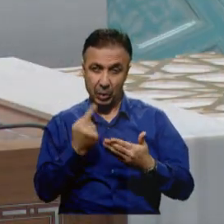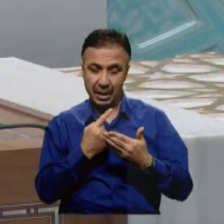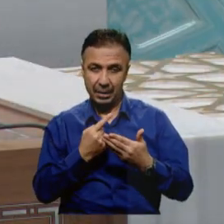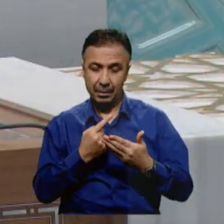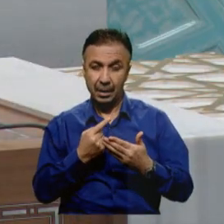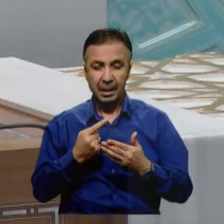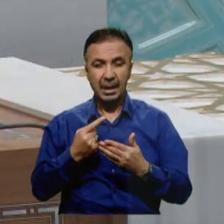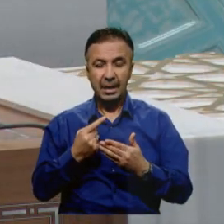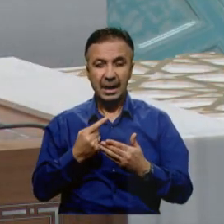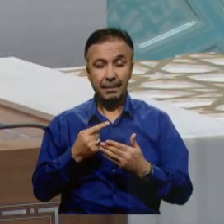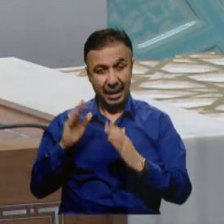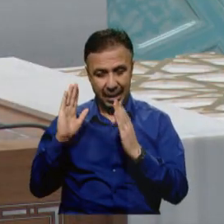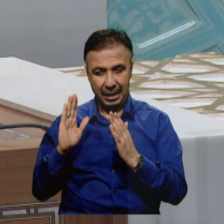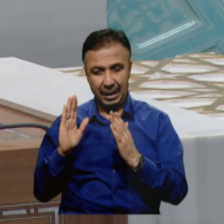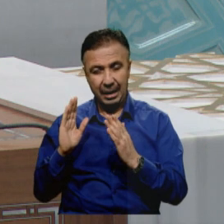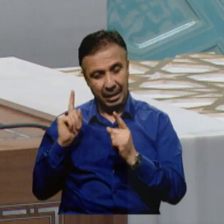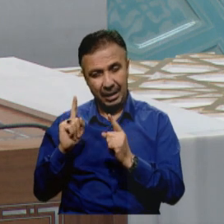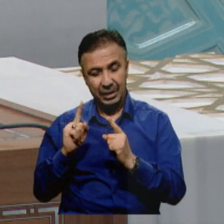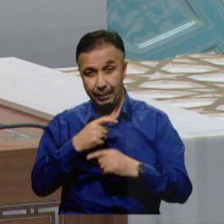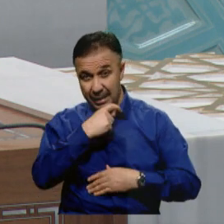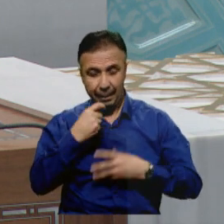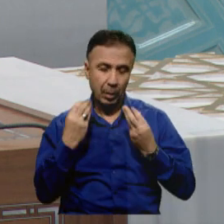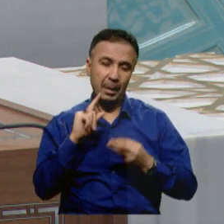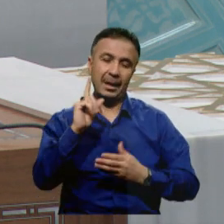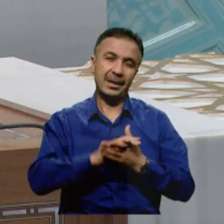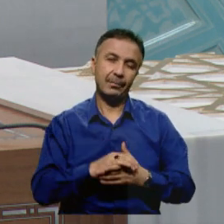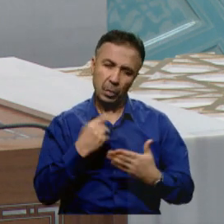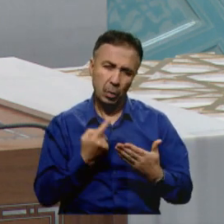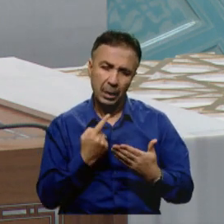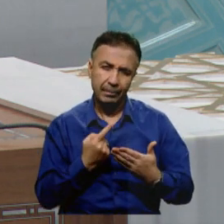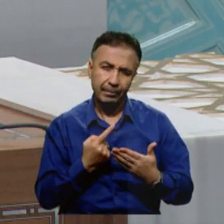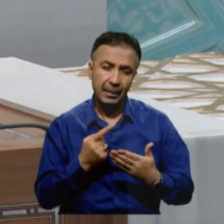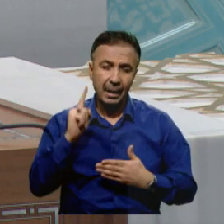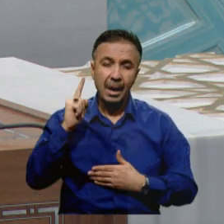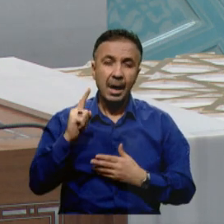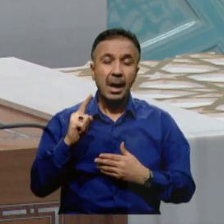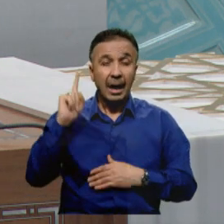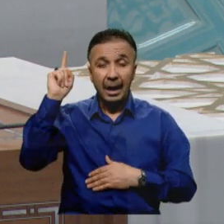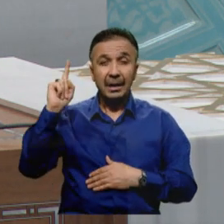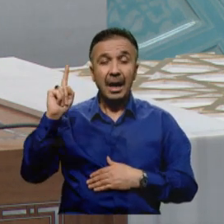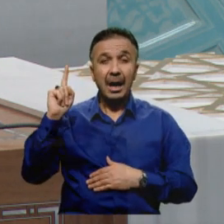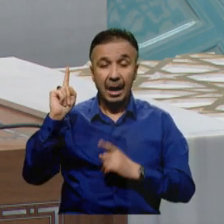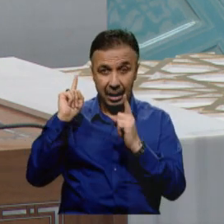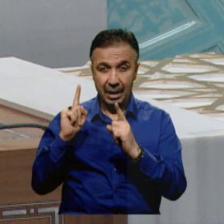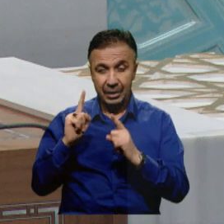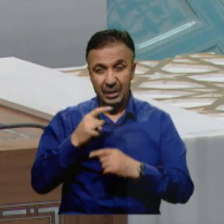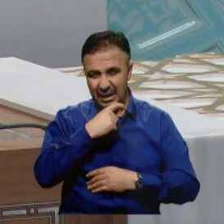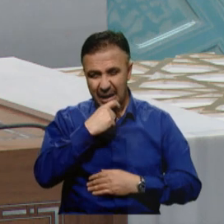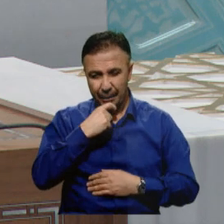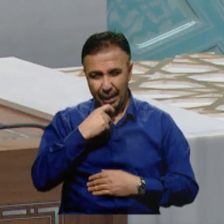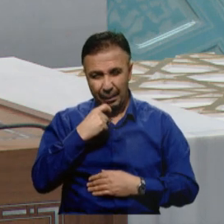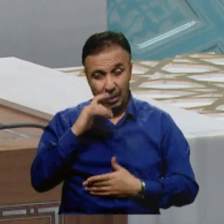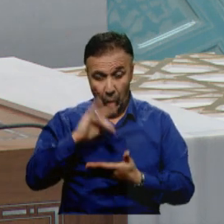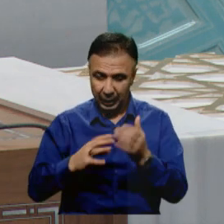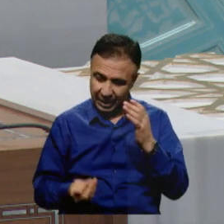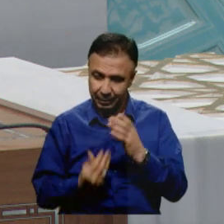karşı. Kur'an'a karşı samimiyet aslında Allah'a karşı samimiyetin ortaya çıkmasıdır.